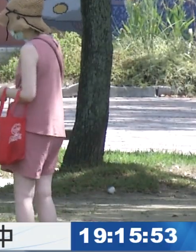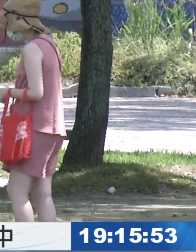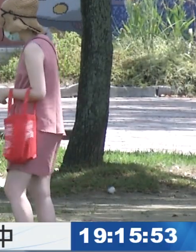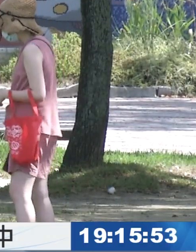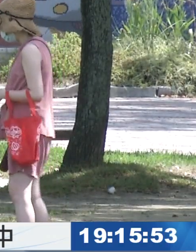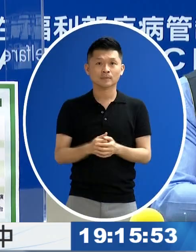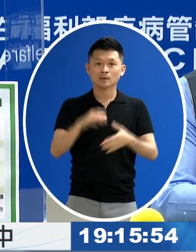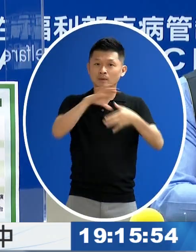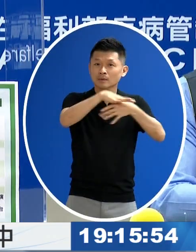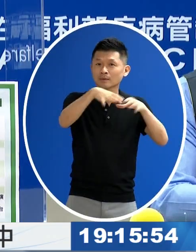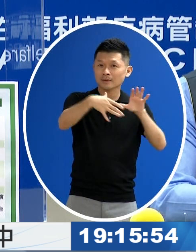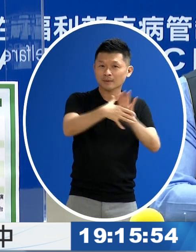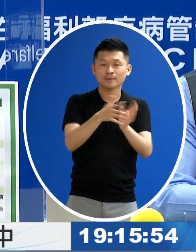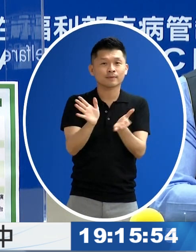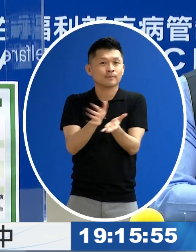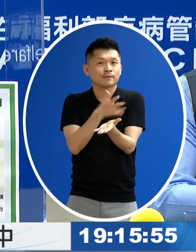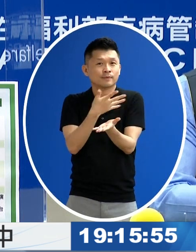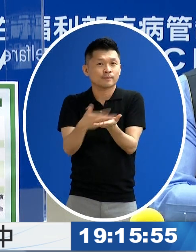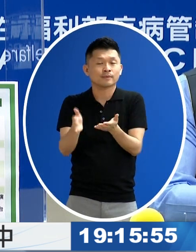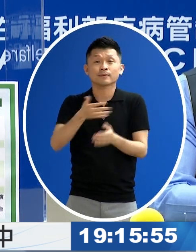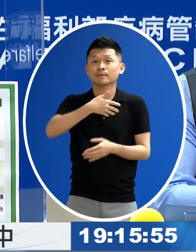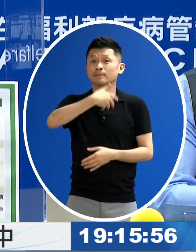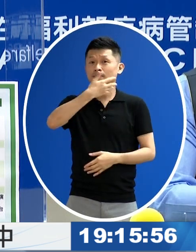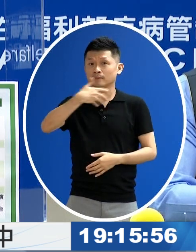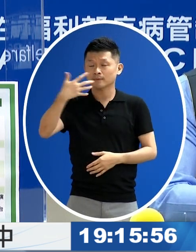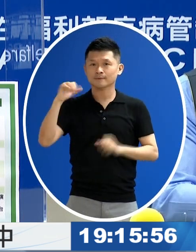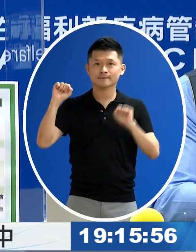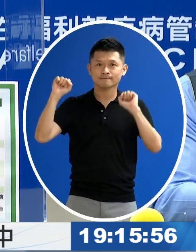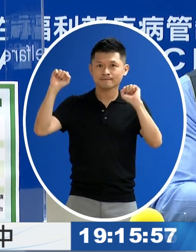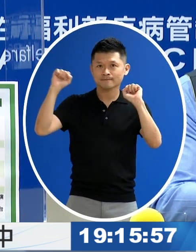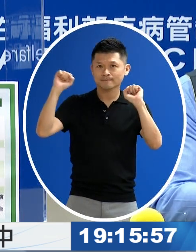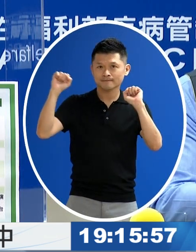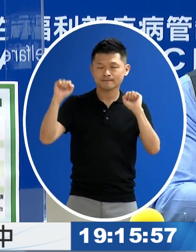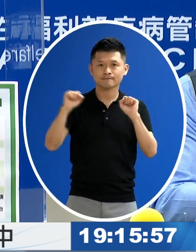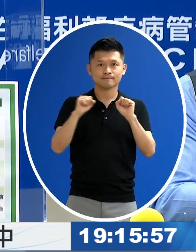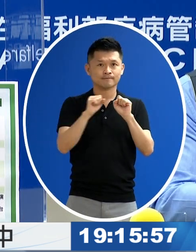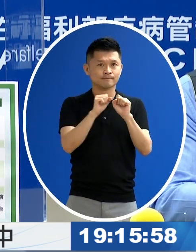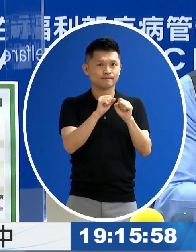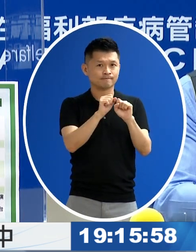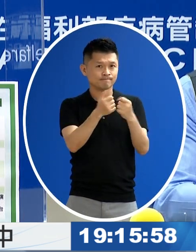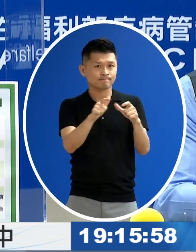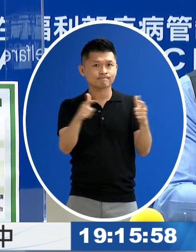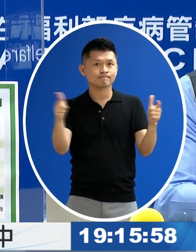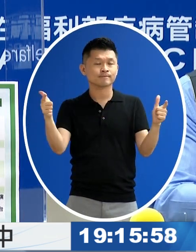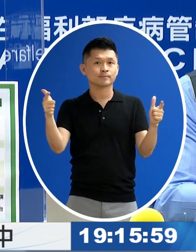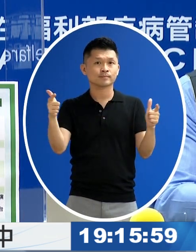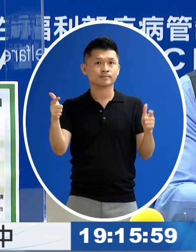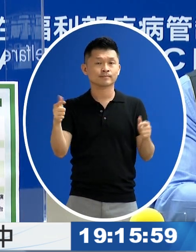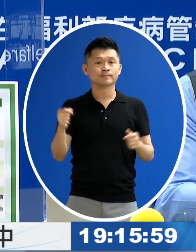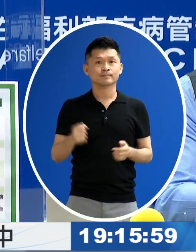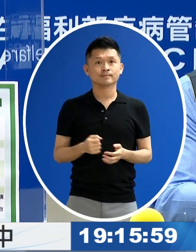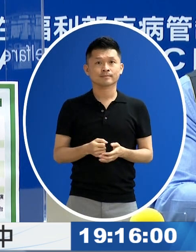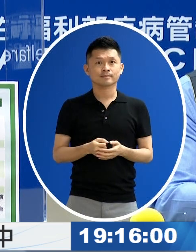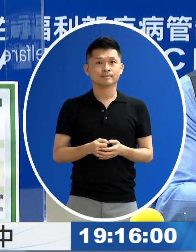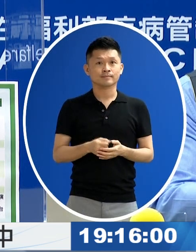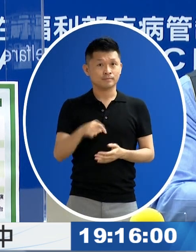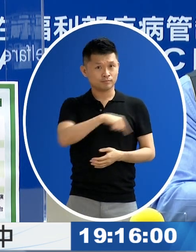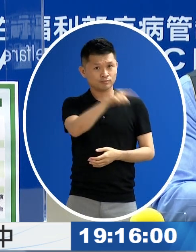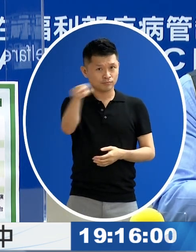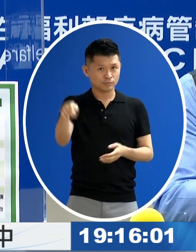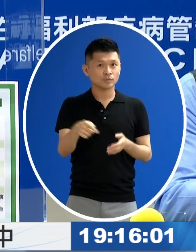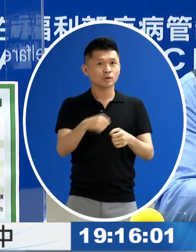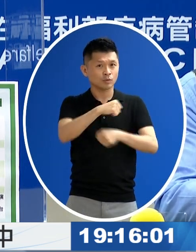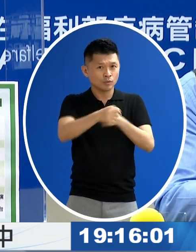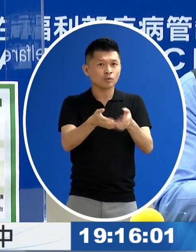口罩。文化、休闲、音乐、体育，这都是一个非常需要的一个活